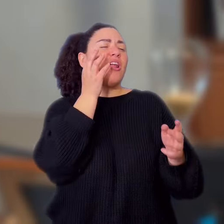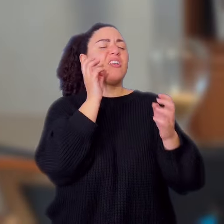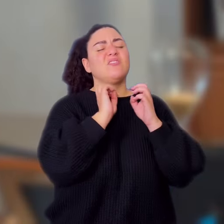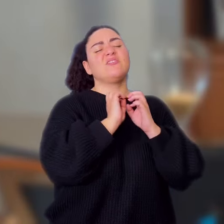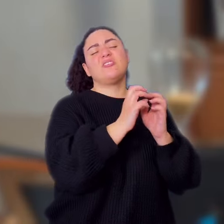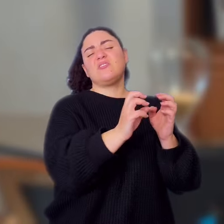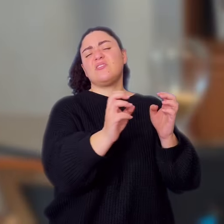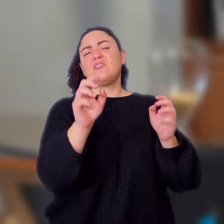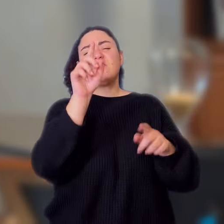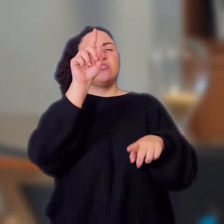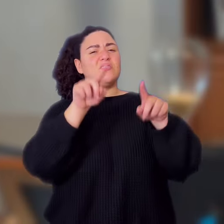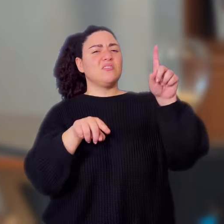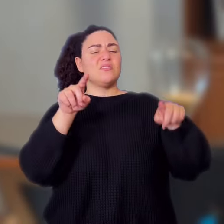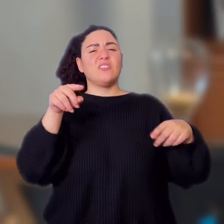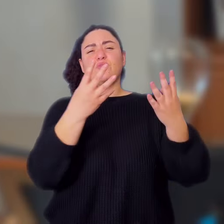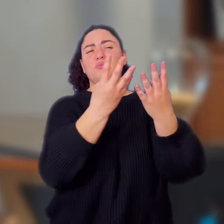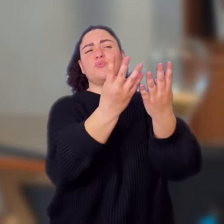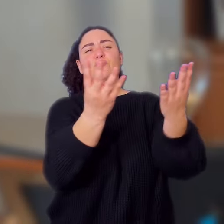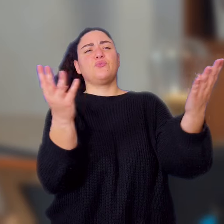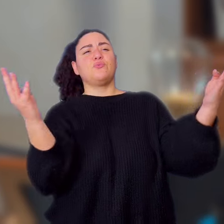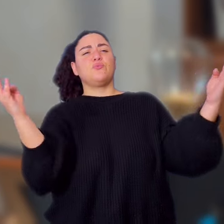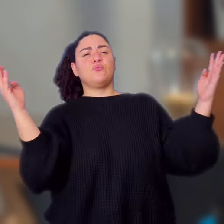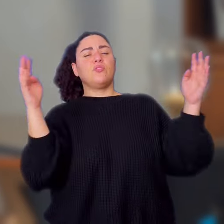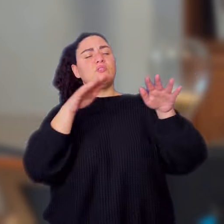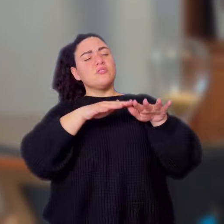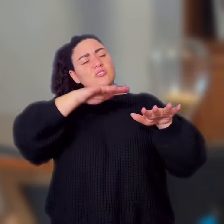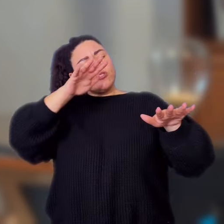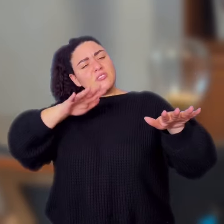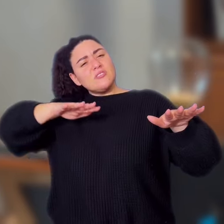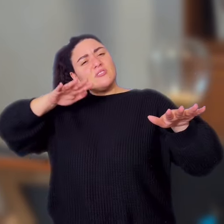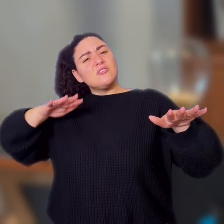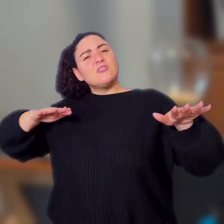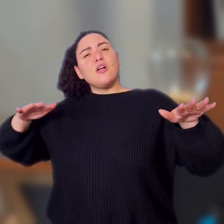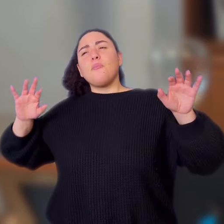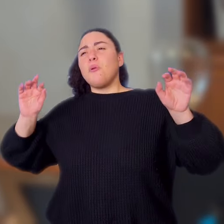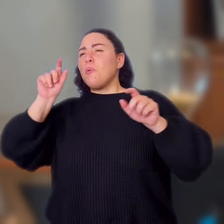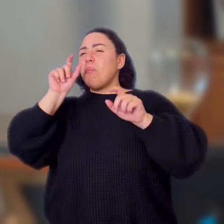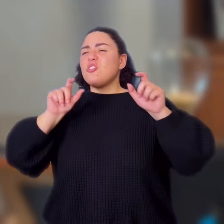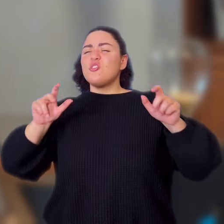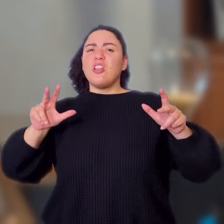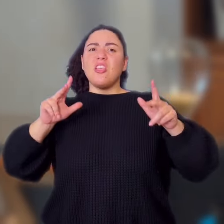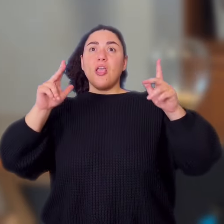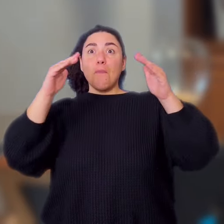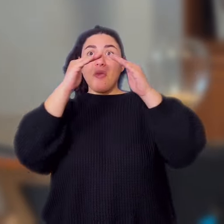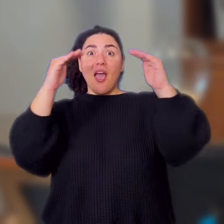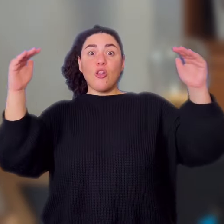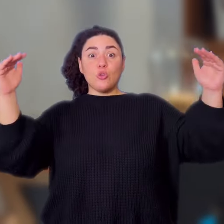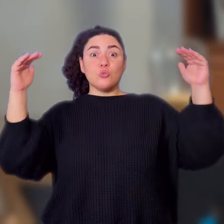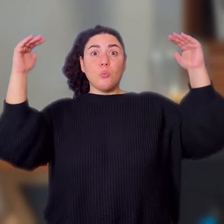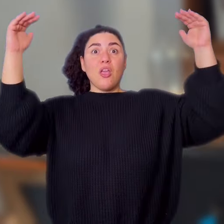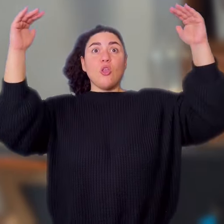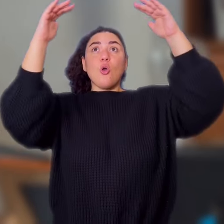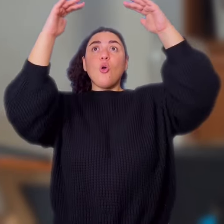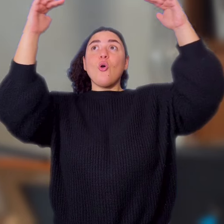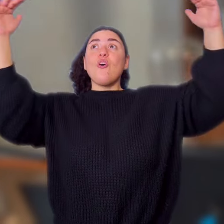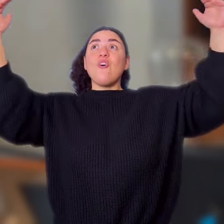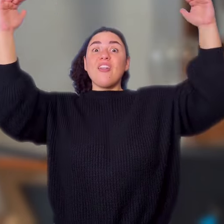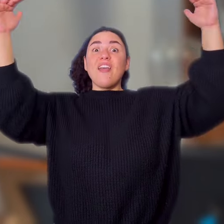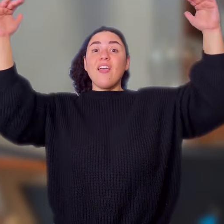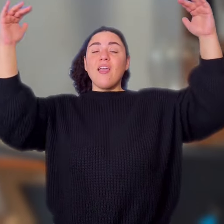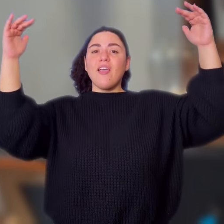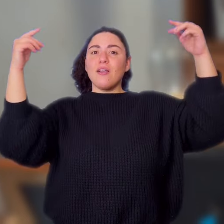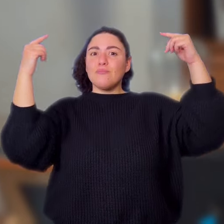lingua razza popolo Insomma è una molteplicità una sovrabbondanza il piano superiore è un